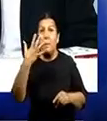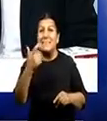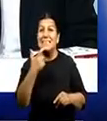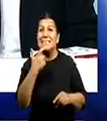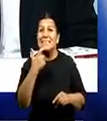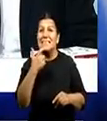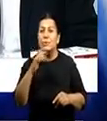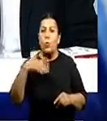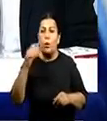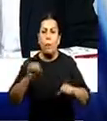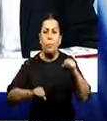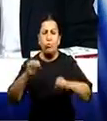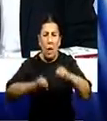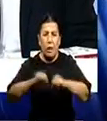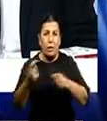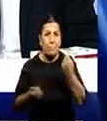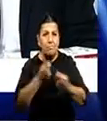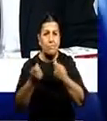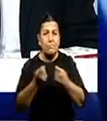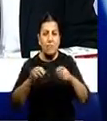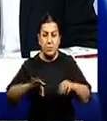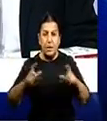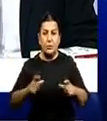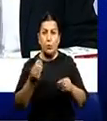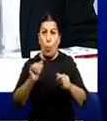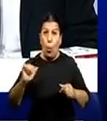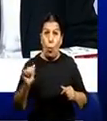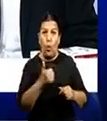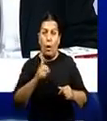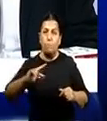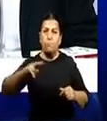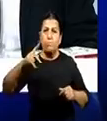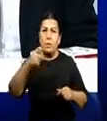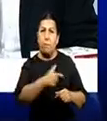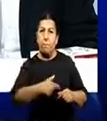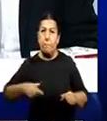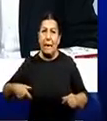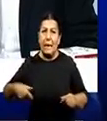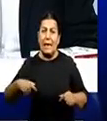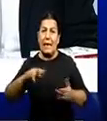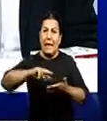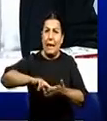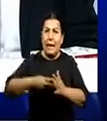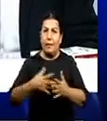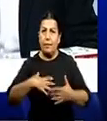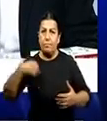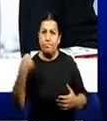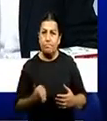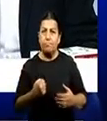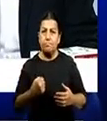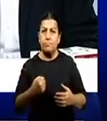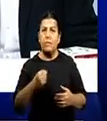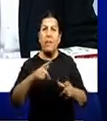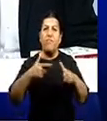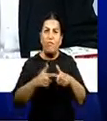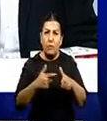mücadelede neredeyiz? Çok önemli bir mesafe kaydedildi. Bir kere bu o milli iradenin gereği olarak FETÖ'nün